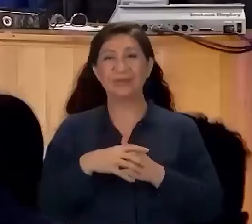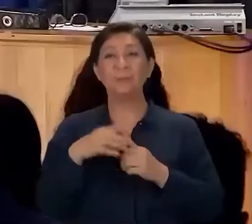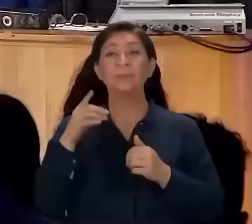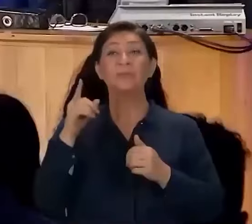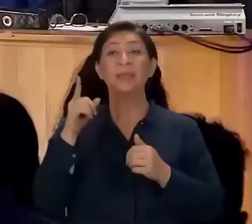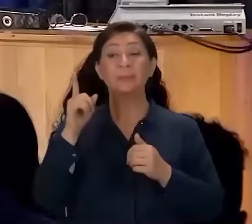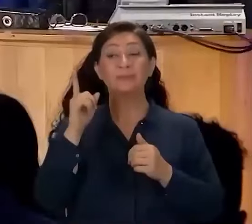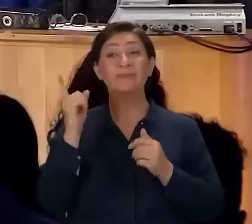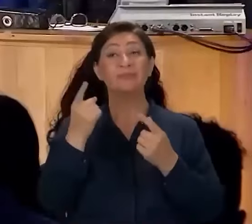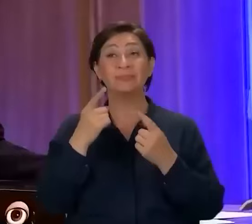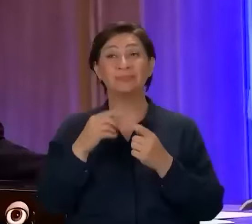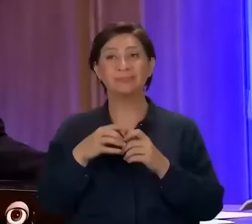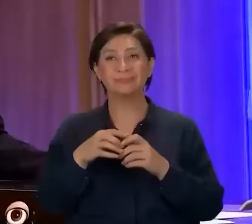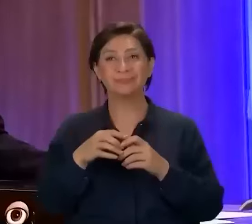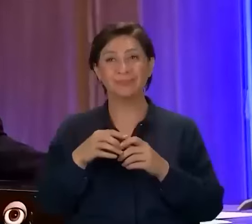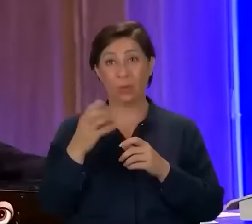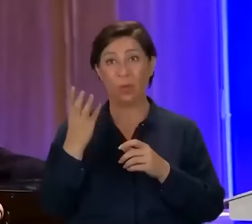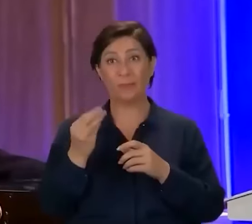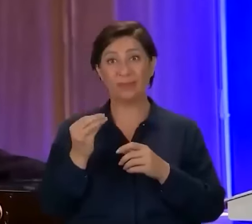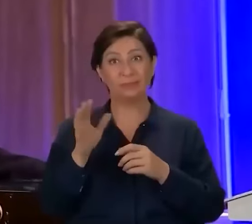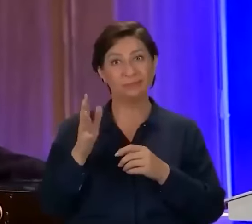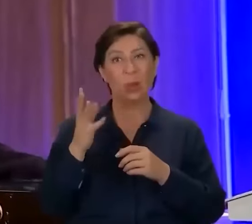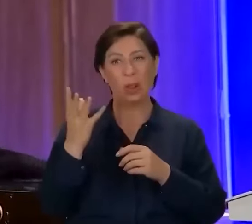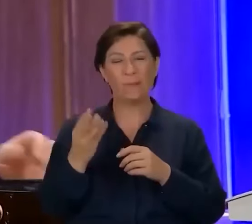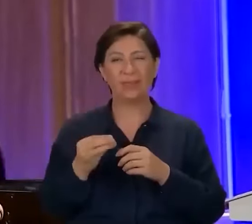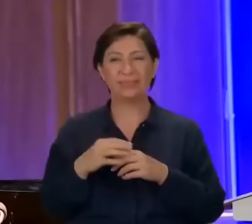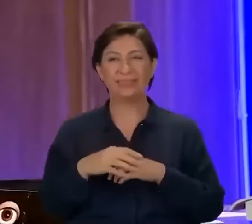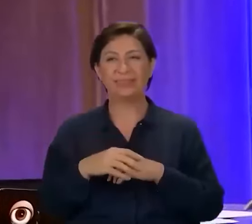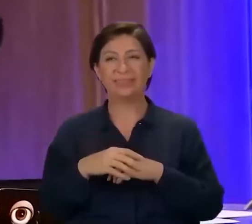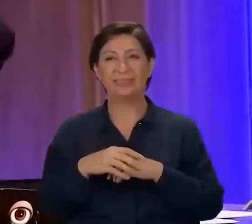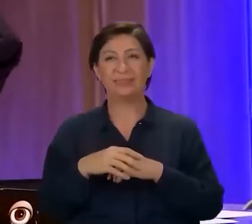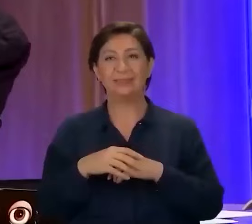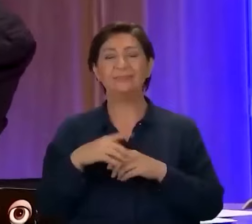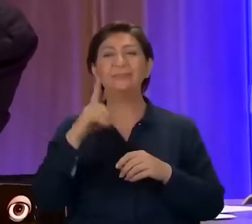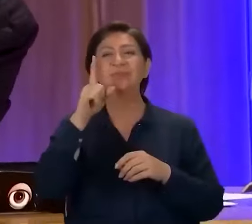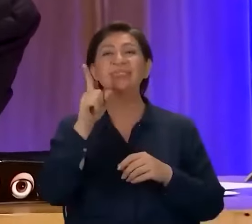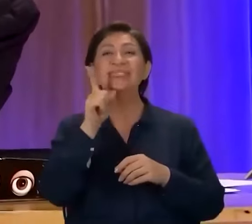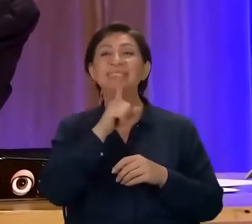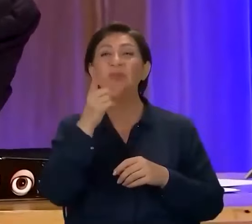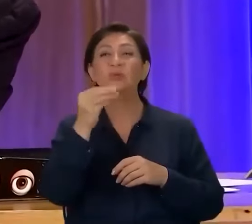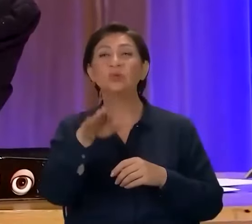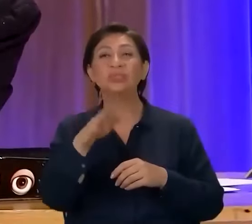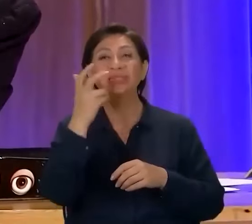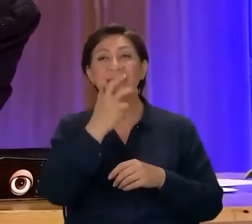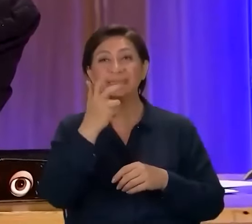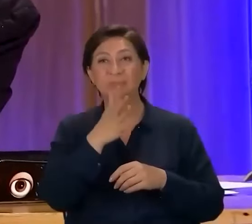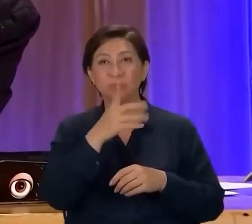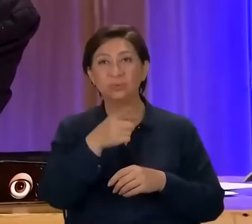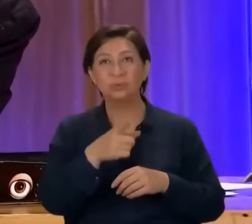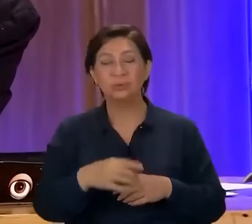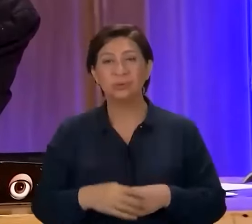Bir My Way olabilir değil mi öyle bir şey? Peki. Yani... Bir İngilizce çocuk şarkısı var mı sende biliyor